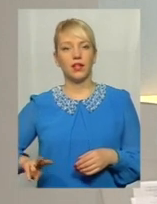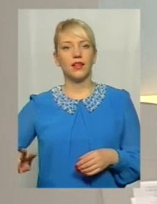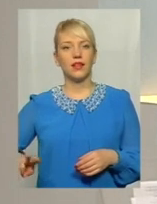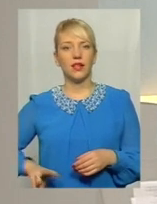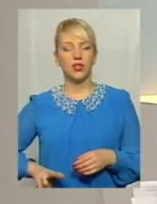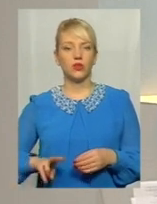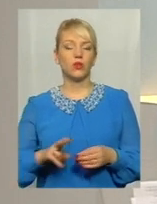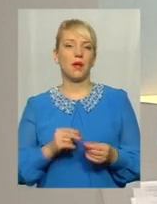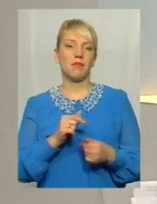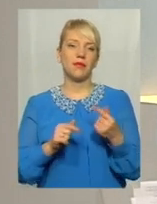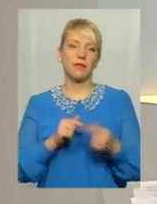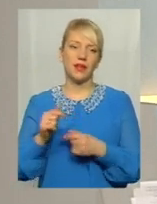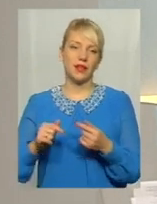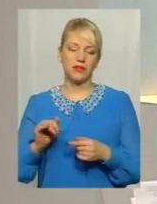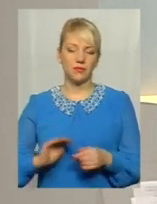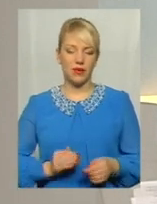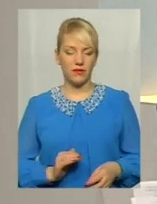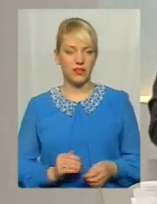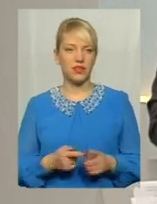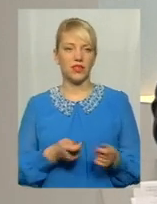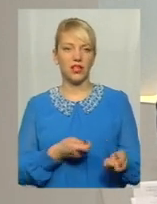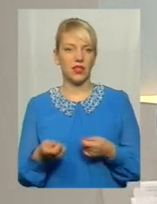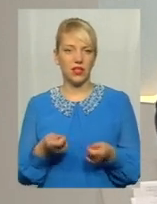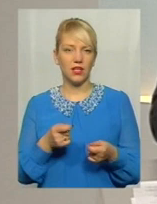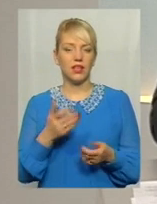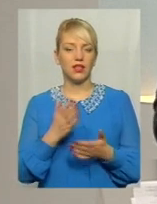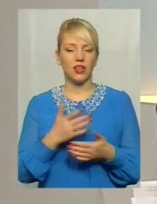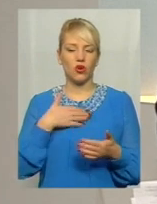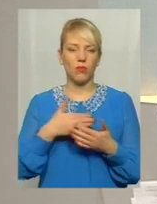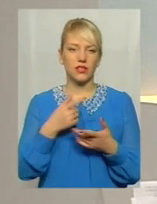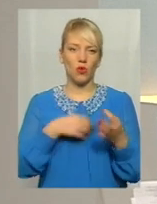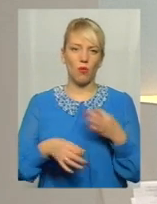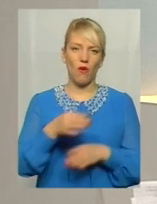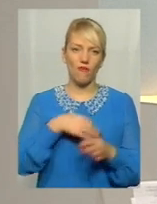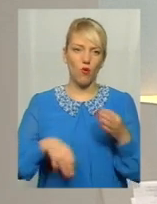підприємств, перевізники, да? Є громадські обговорення, є